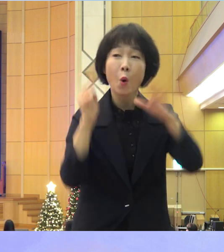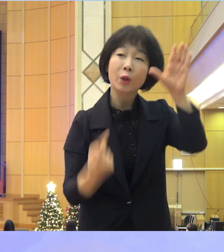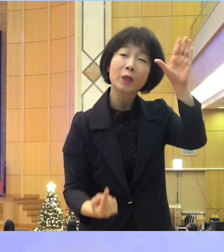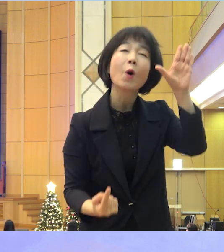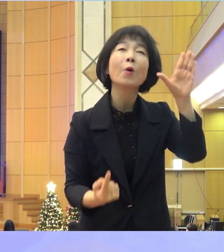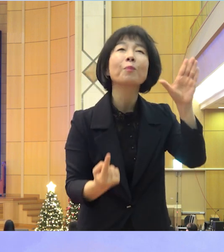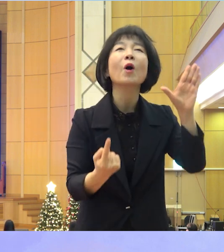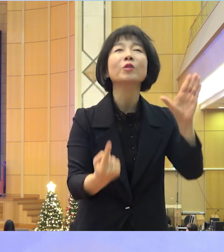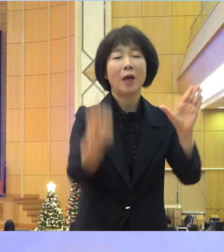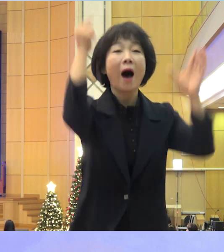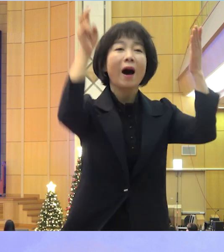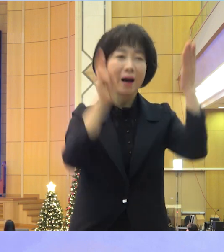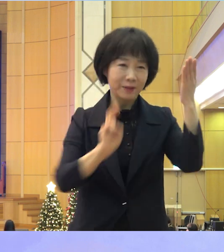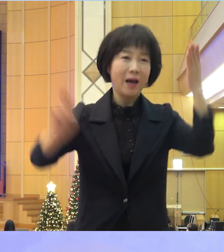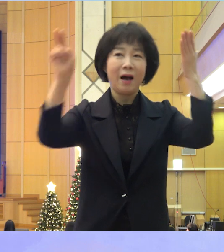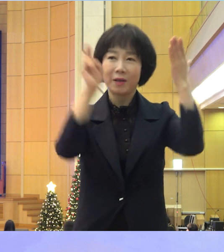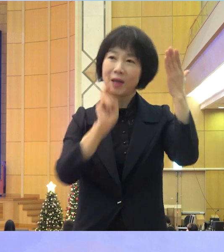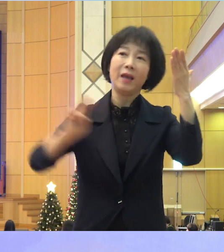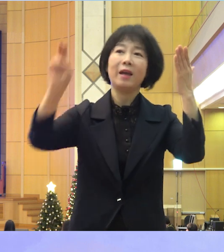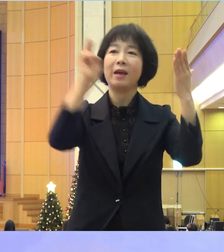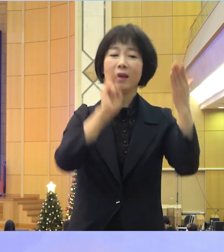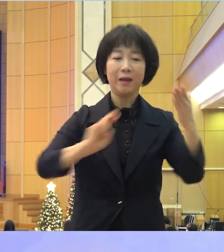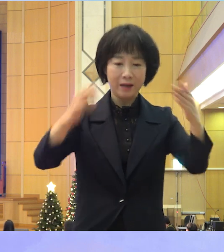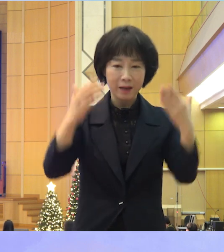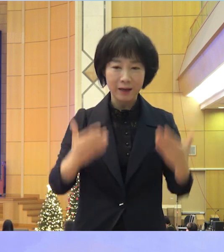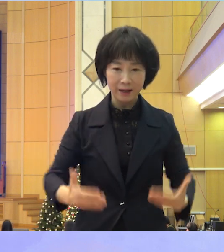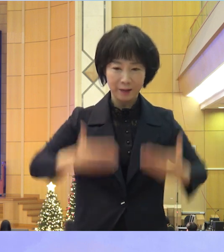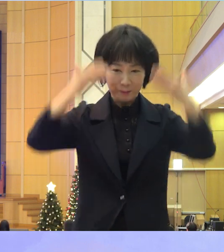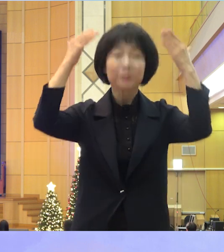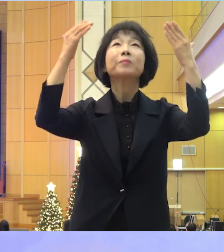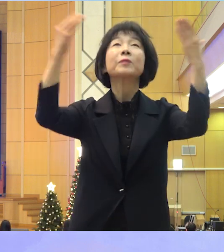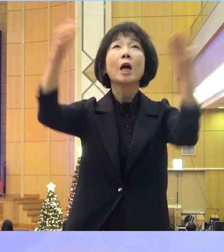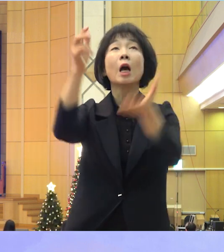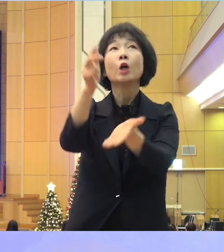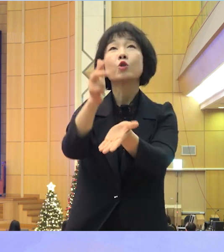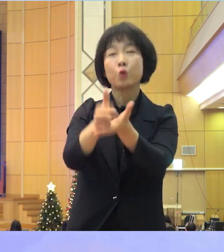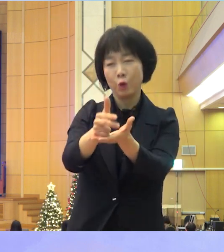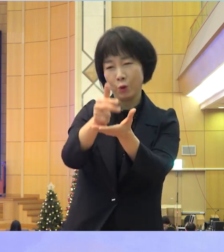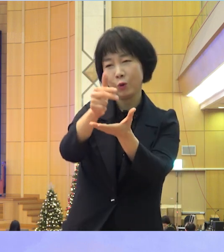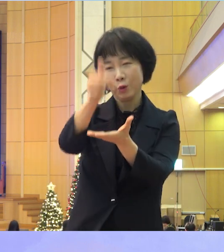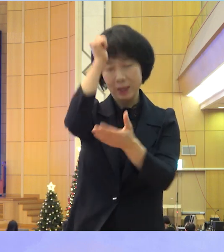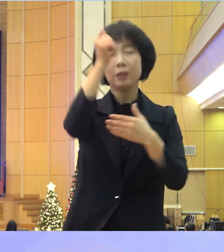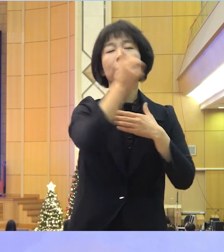주님 목소리 높여 찬양해.